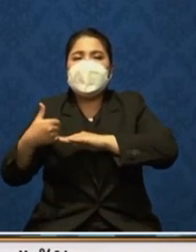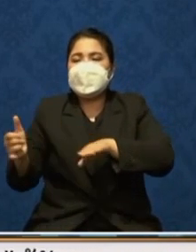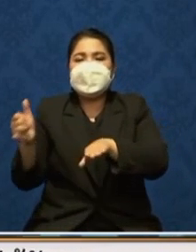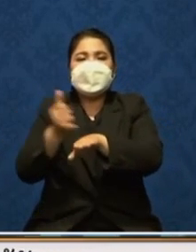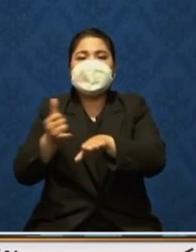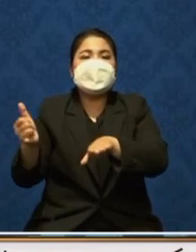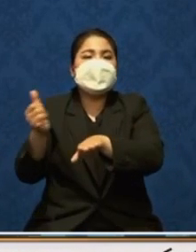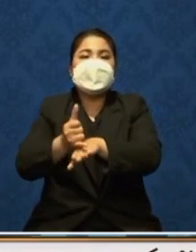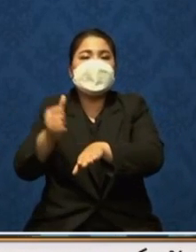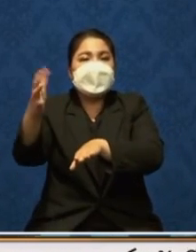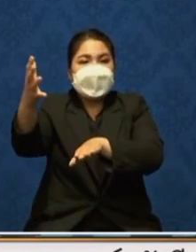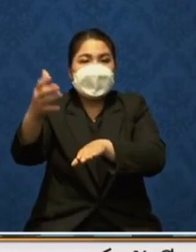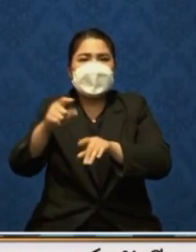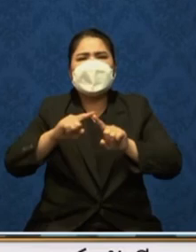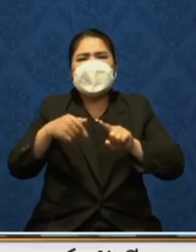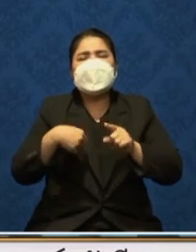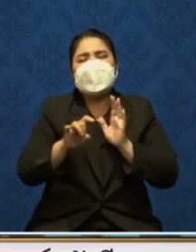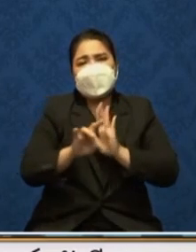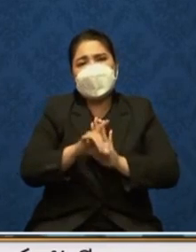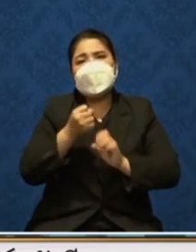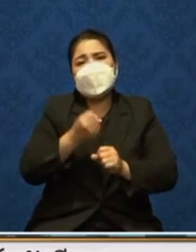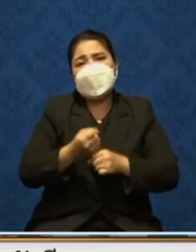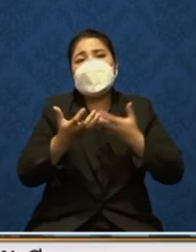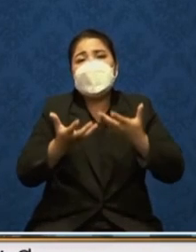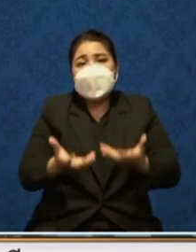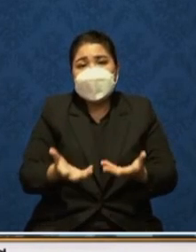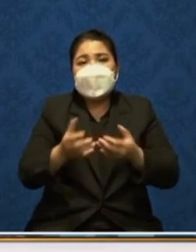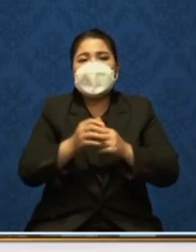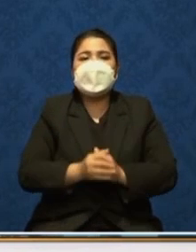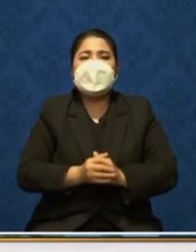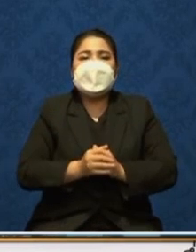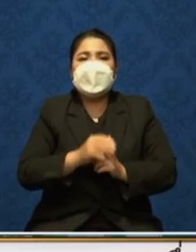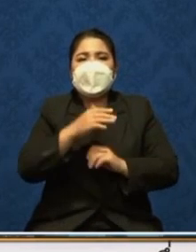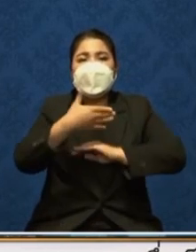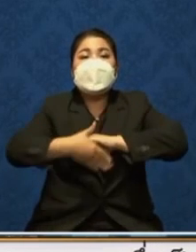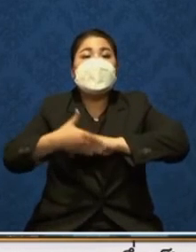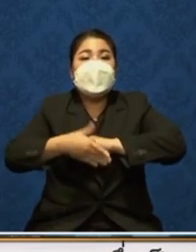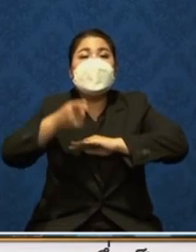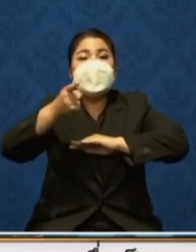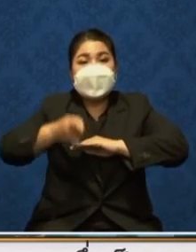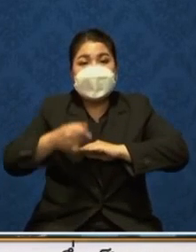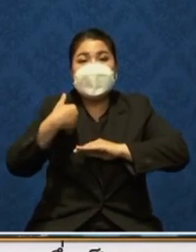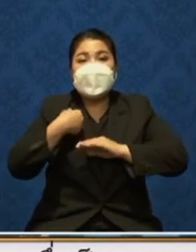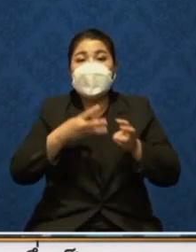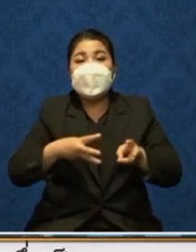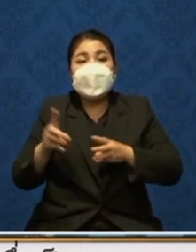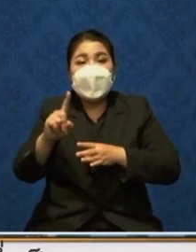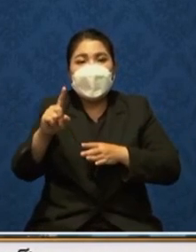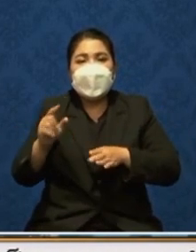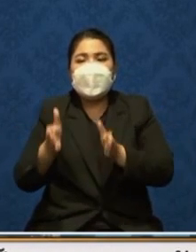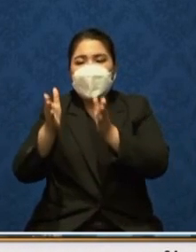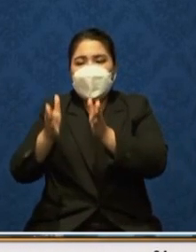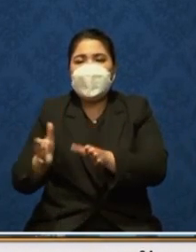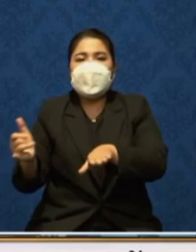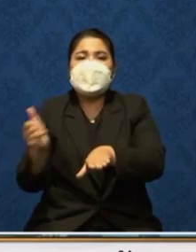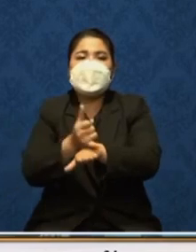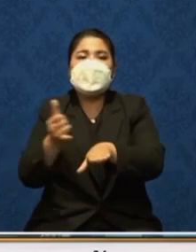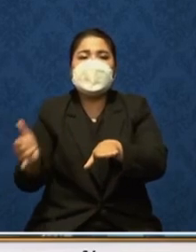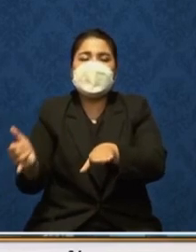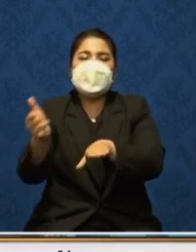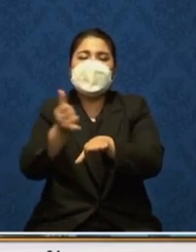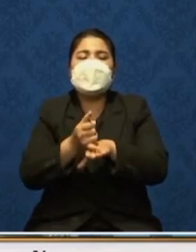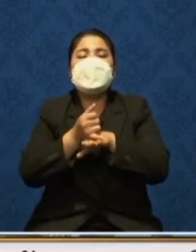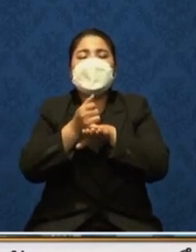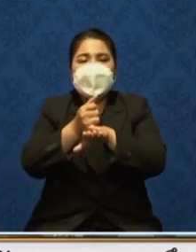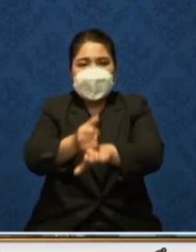้เลือกวสุทายทจะทำไปเพื่อะไรผมย้ำนะฮะ รางดีจริก็ต่เมื่อมคนมาใช้หากท่านทำ M relig